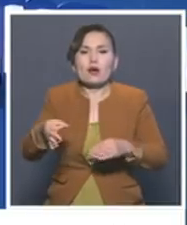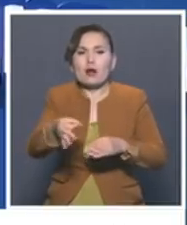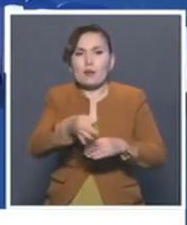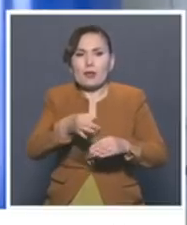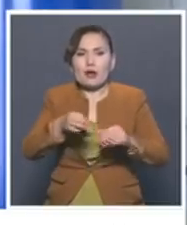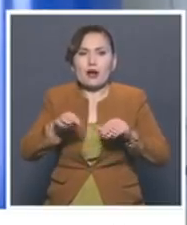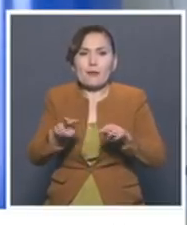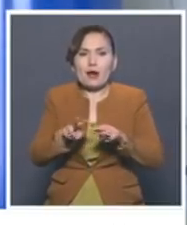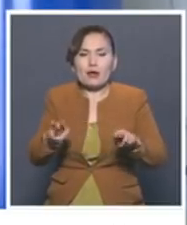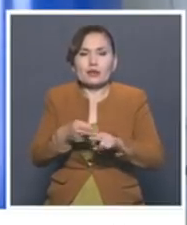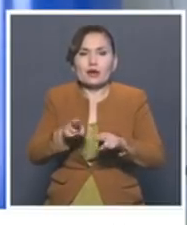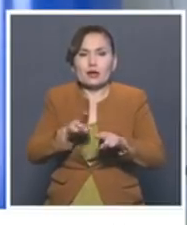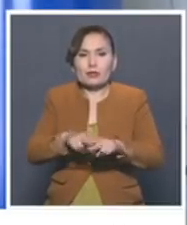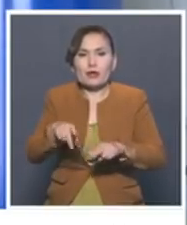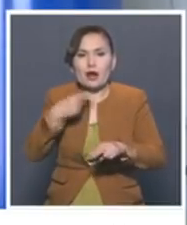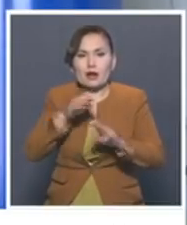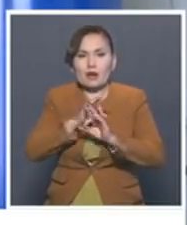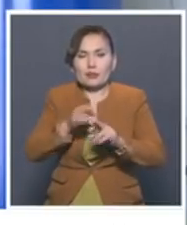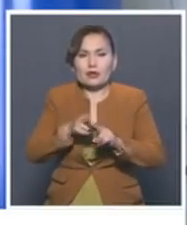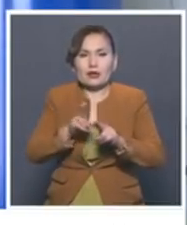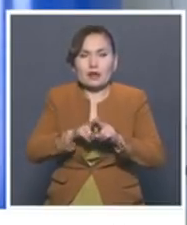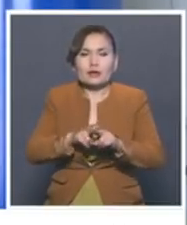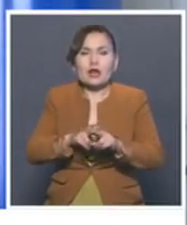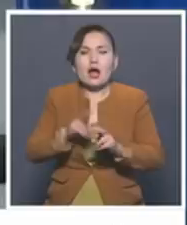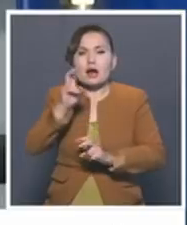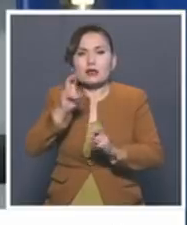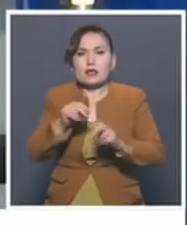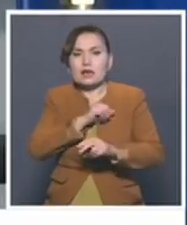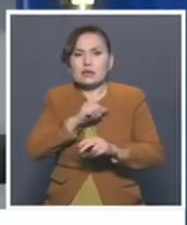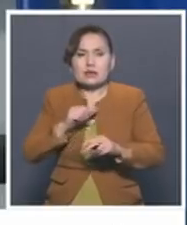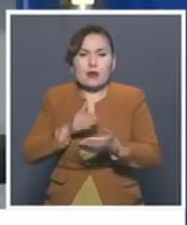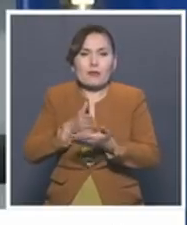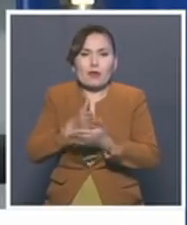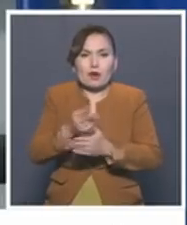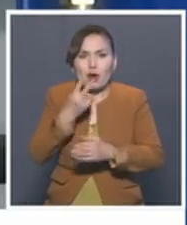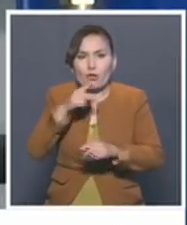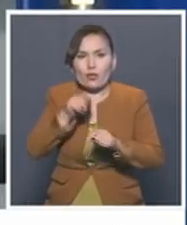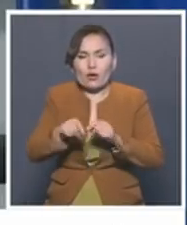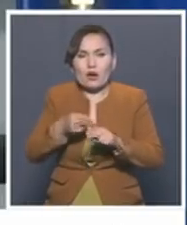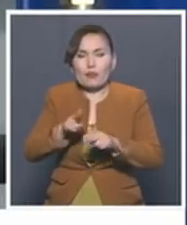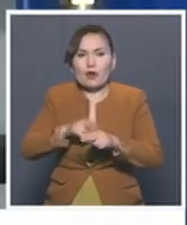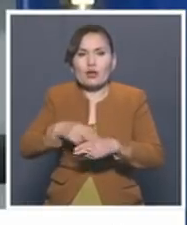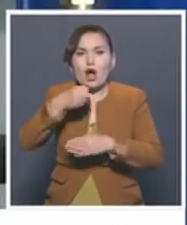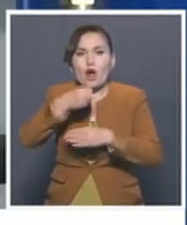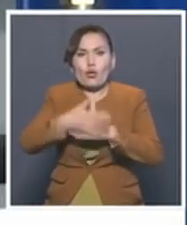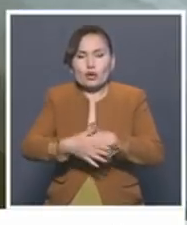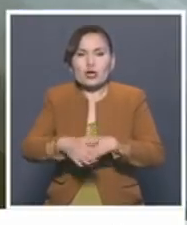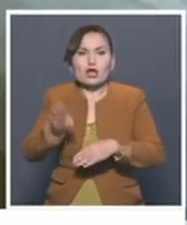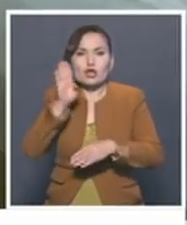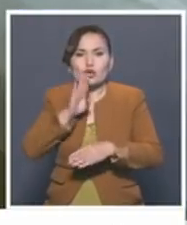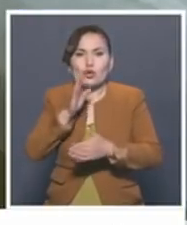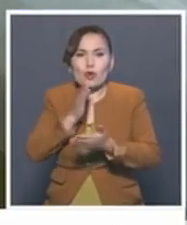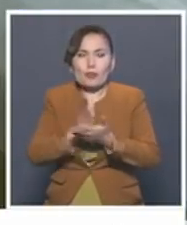табиғи ресурстар министрі Мағзұм Мырзағалиев кешенді станцияны көрді. Орталық магистральға су жіберілген,